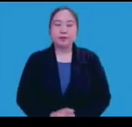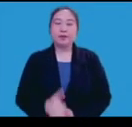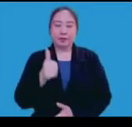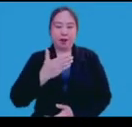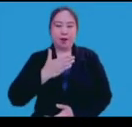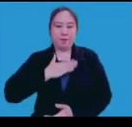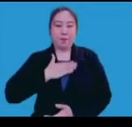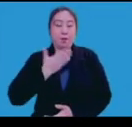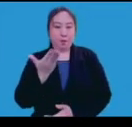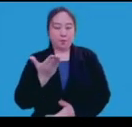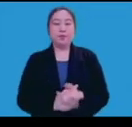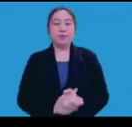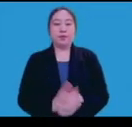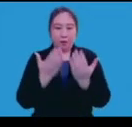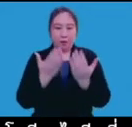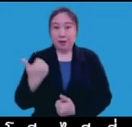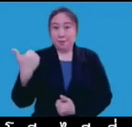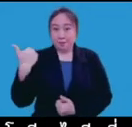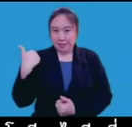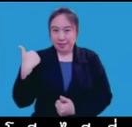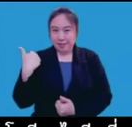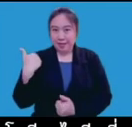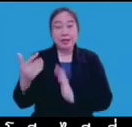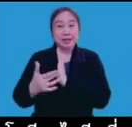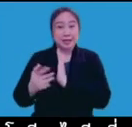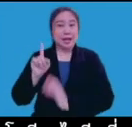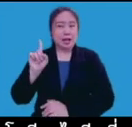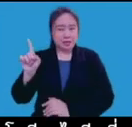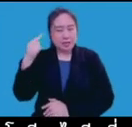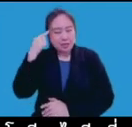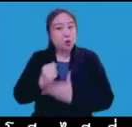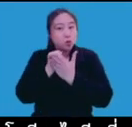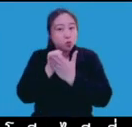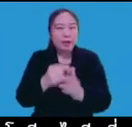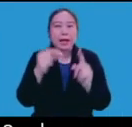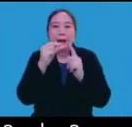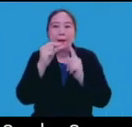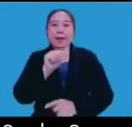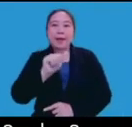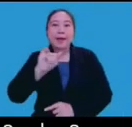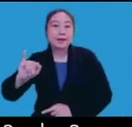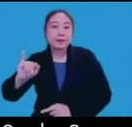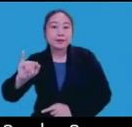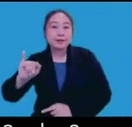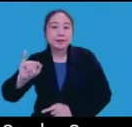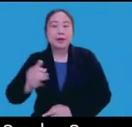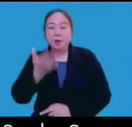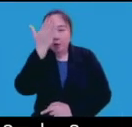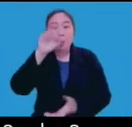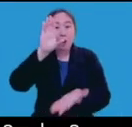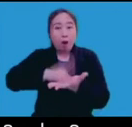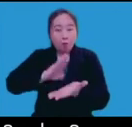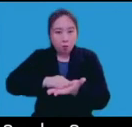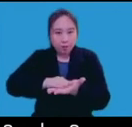ครับขออนุญาตนะครับคือจริงๆอีกตัวหนึ่งที่น่าจะช่วยนะครับขออนุญาตใช้คำที่คนรู้จักกันคือ AI นะฮะเพราะว่าสิ่งที่